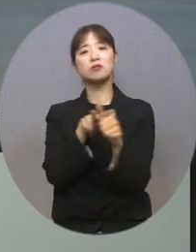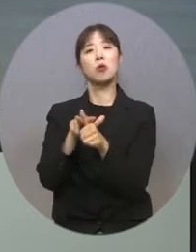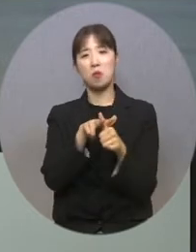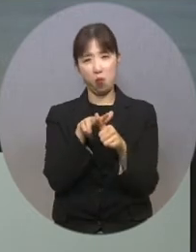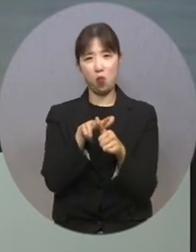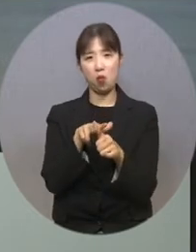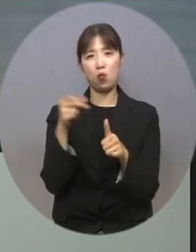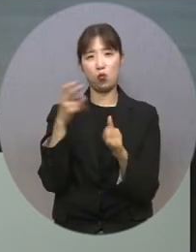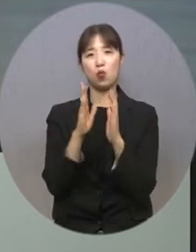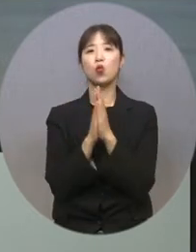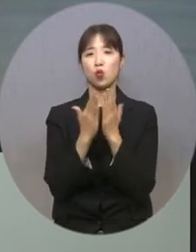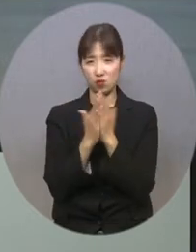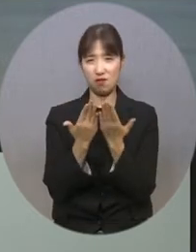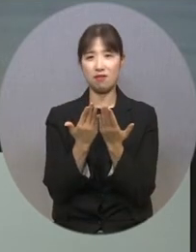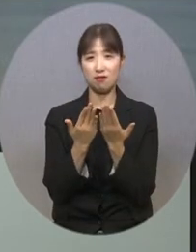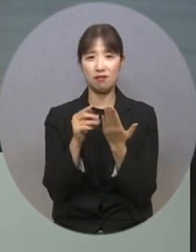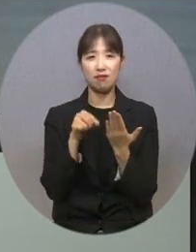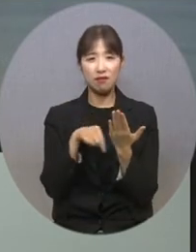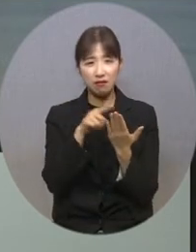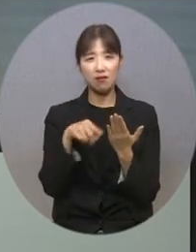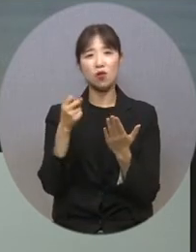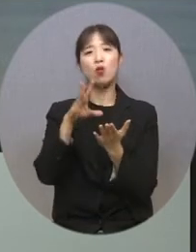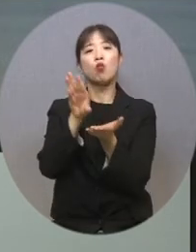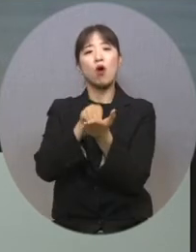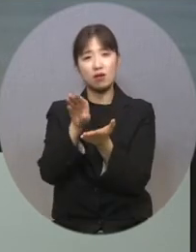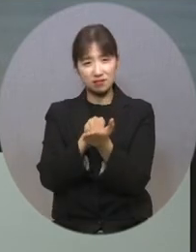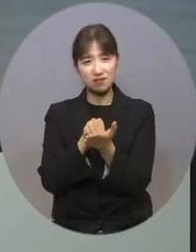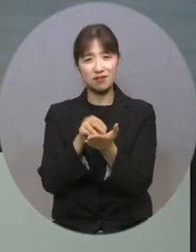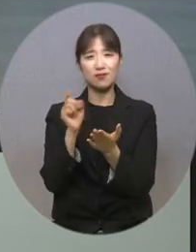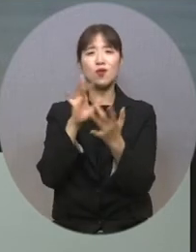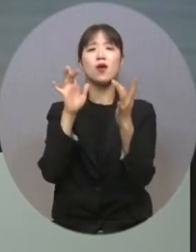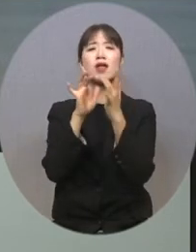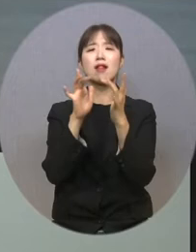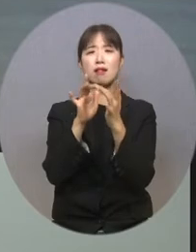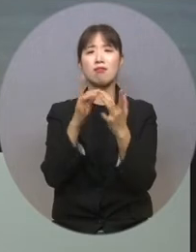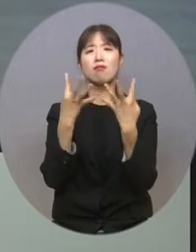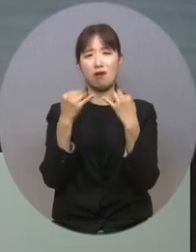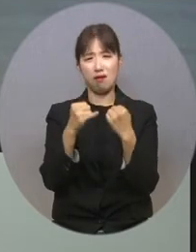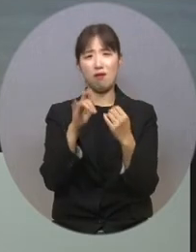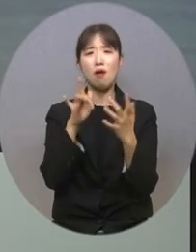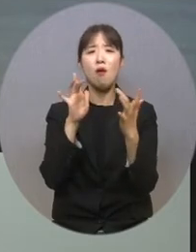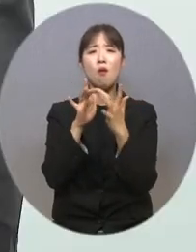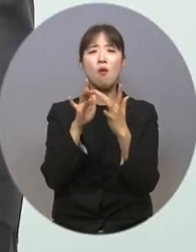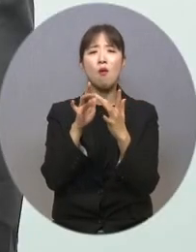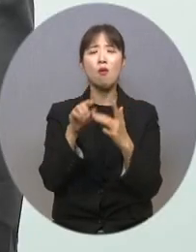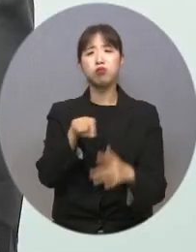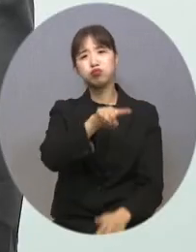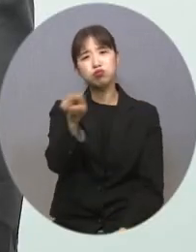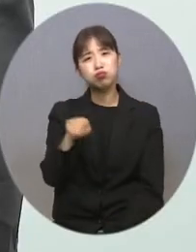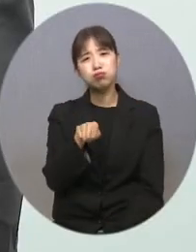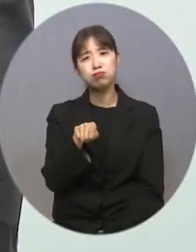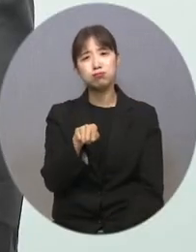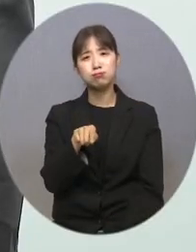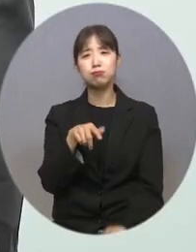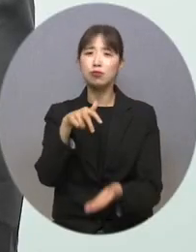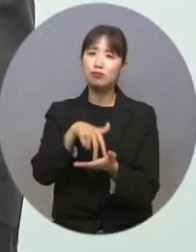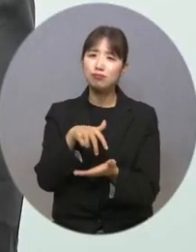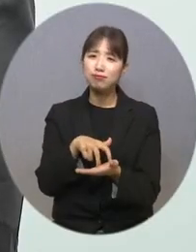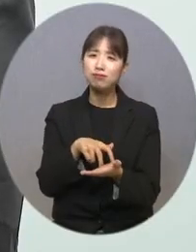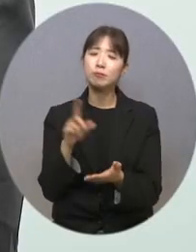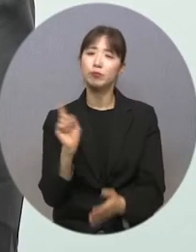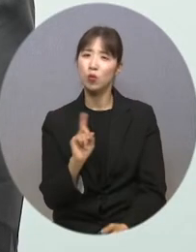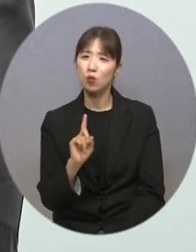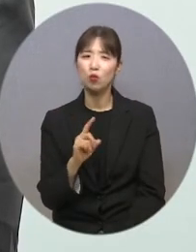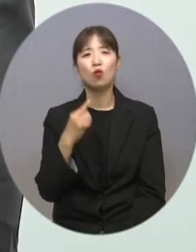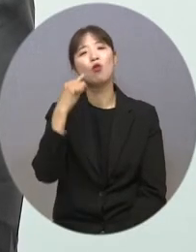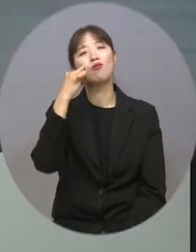뭐 교재도 그렇구요 또 뭐 숙제 요즘에도 온라인으로 많이 하는데 온라인은 또 우리 감각장애 있는 학생들한테 잘 되어 있는지